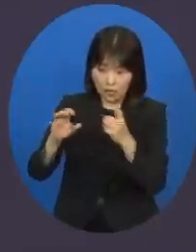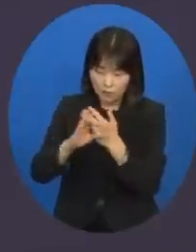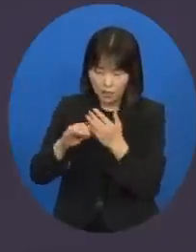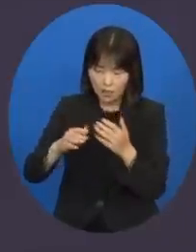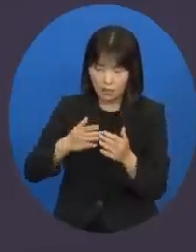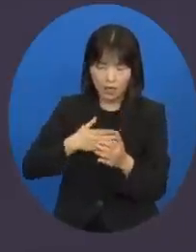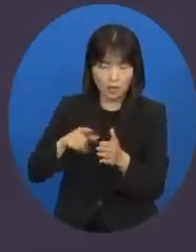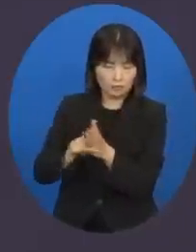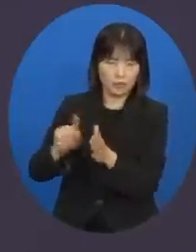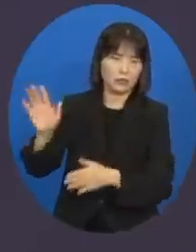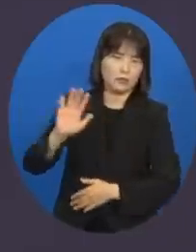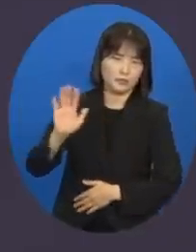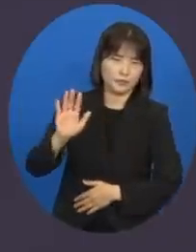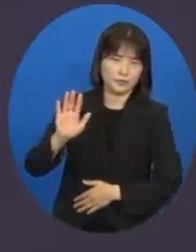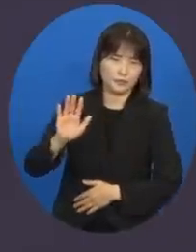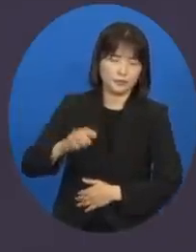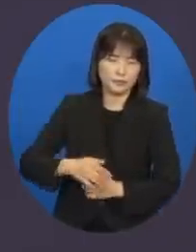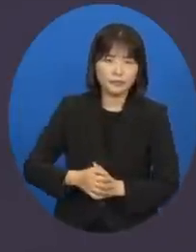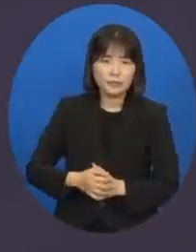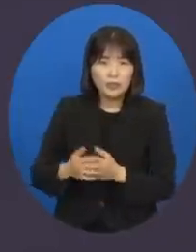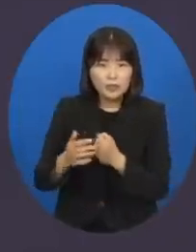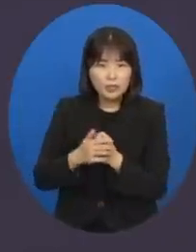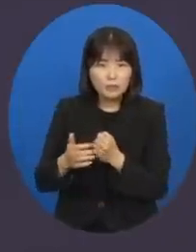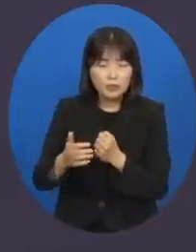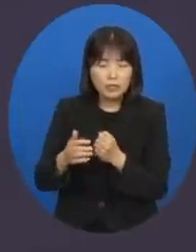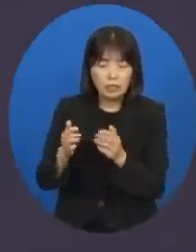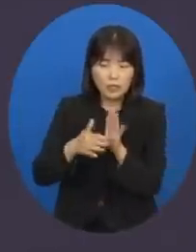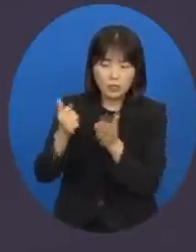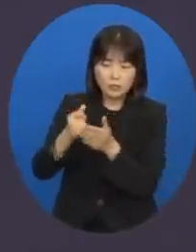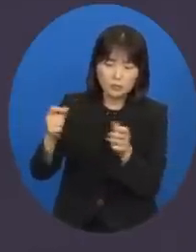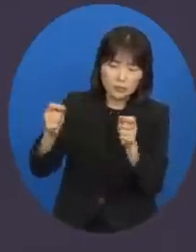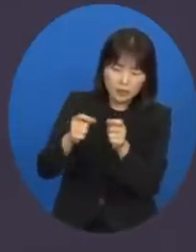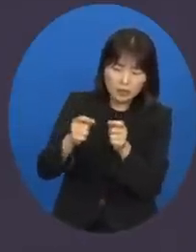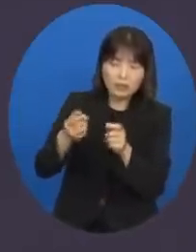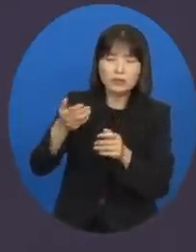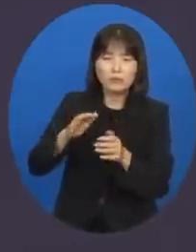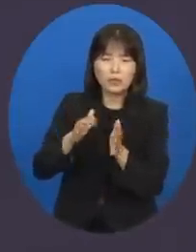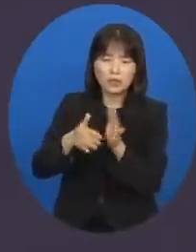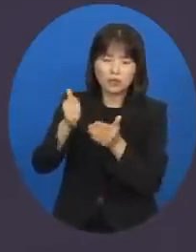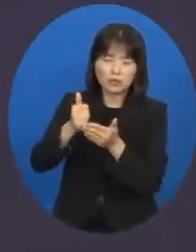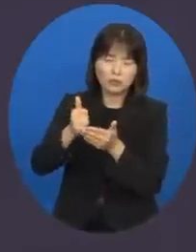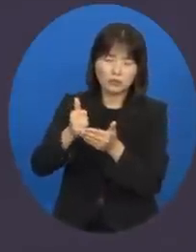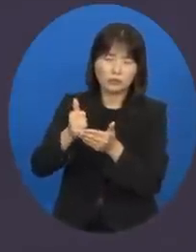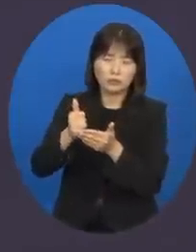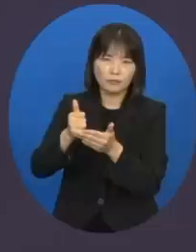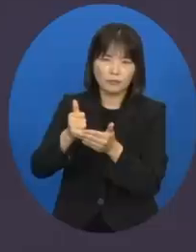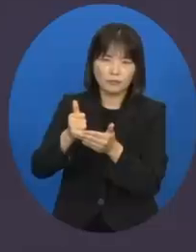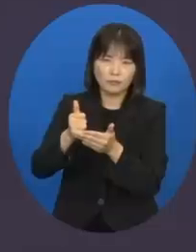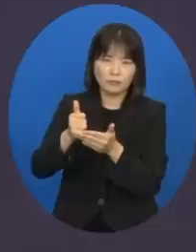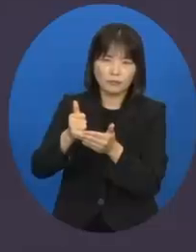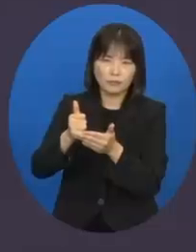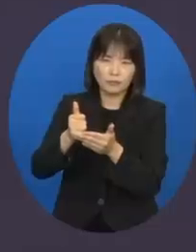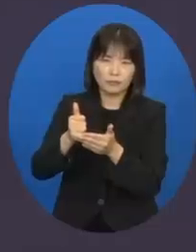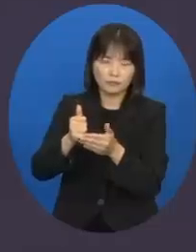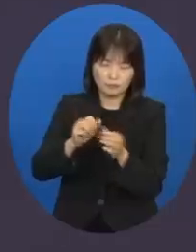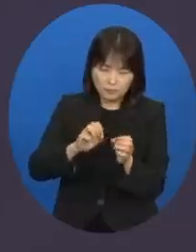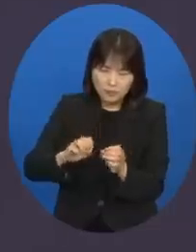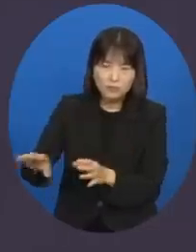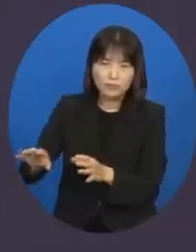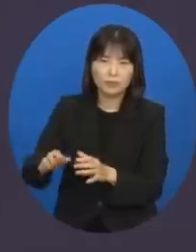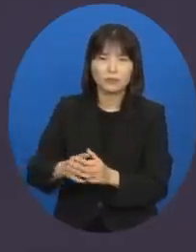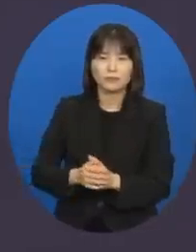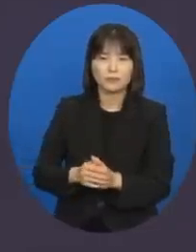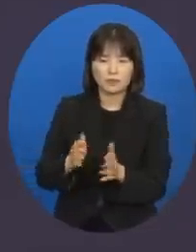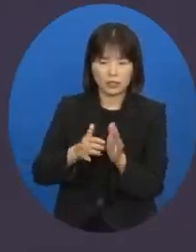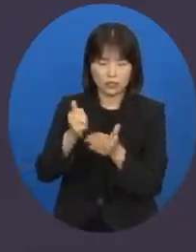않을게. 이것 때문에 바로 앞에서 예수님 보고도 그분을 놓치게 되는 거예요. 예수님이 이미 수많은